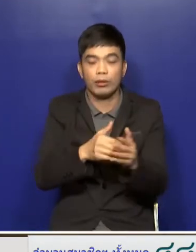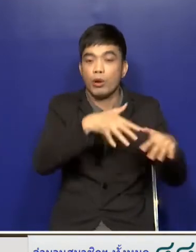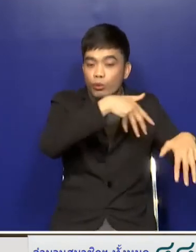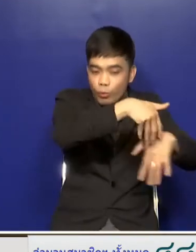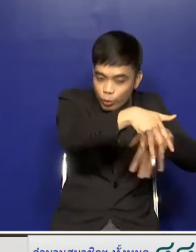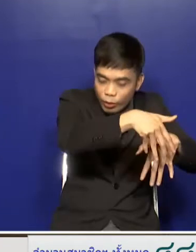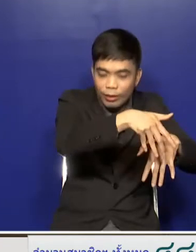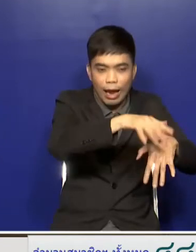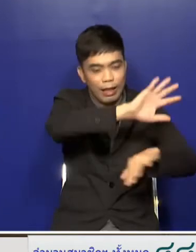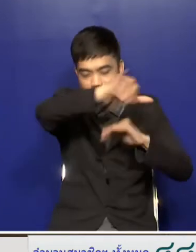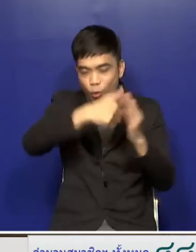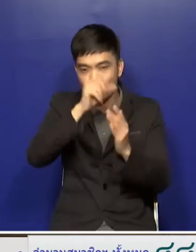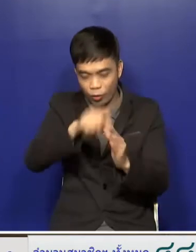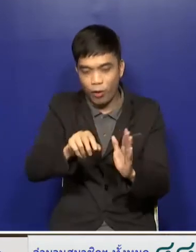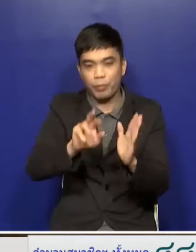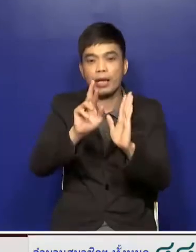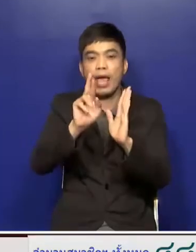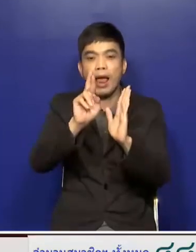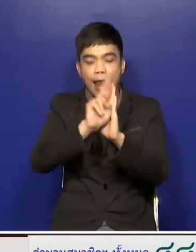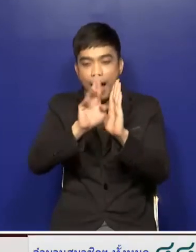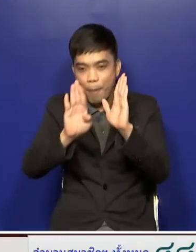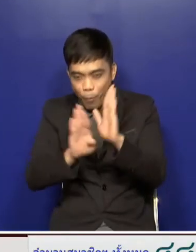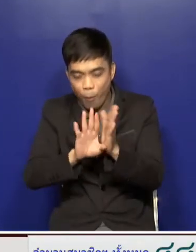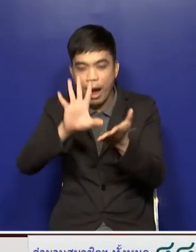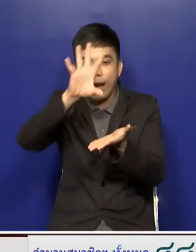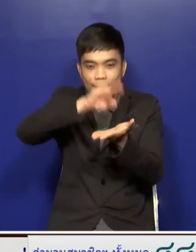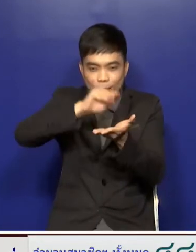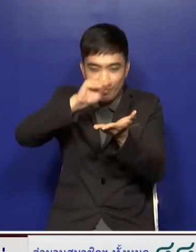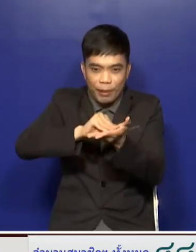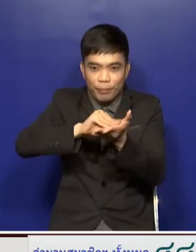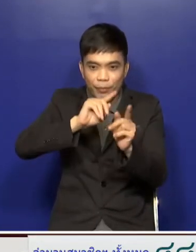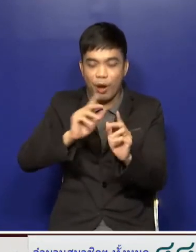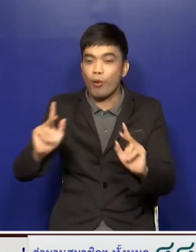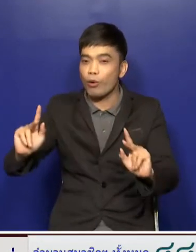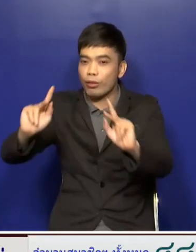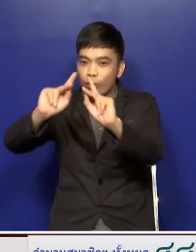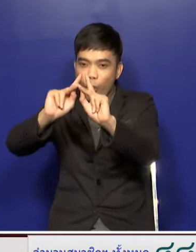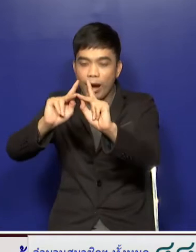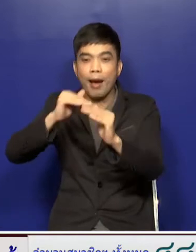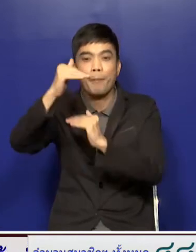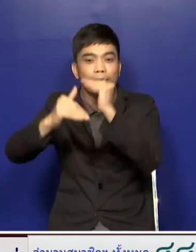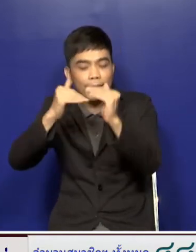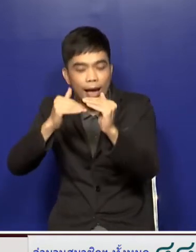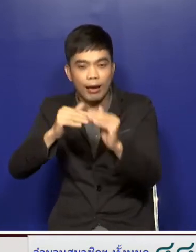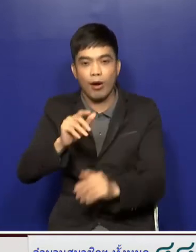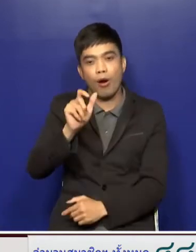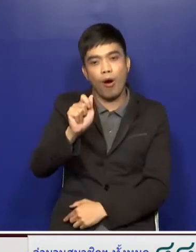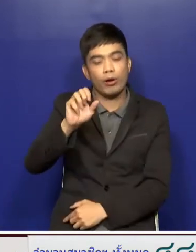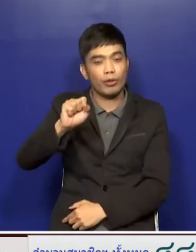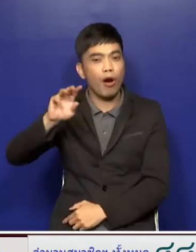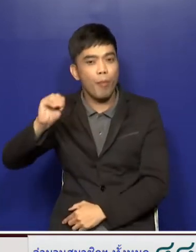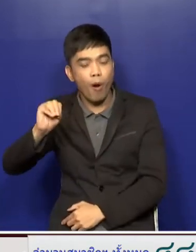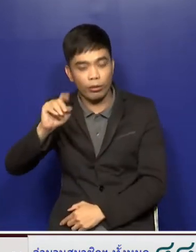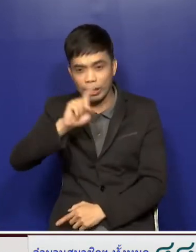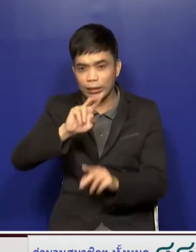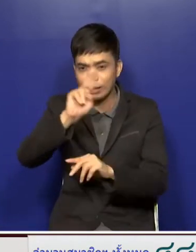ต้องมีนะครั ผู้นำชมชนทอยใกระสวงของกระสวงพัดที่ใช้ออสมอเนี่ยเป็ตัว Work